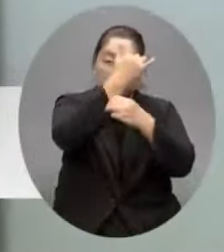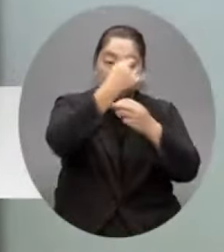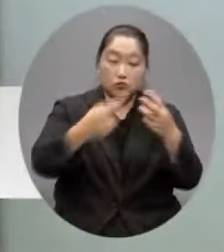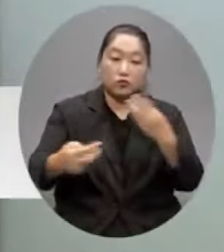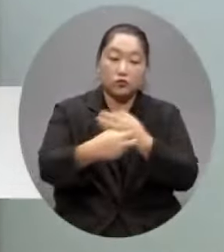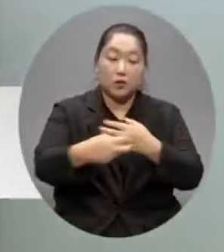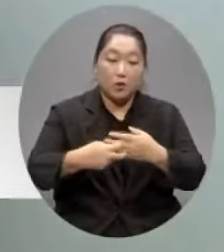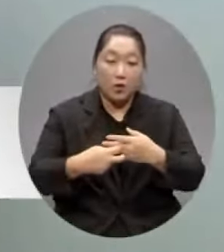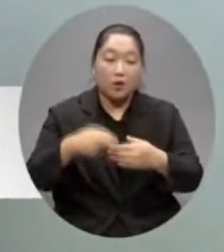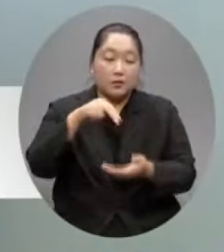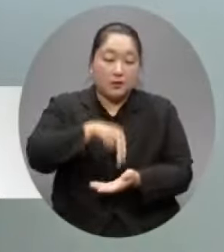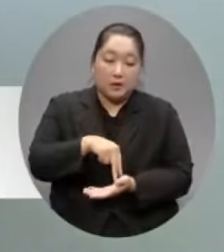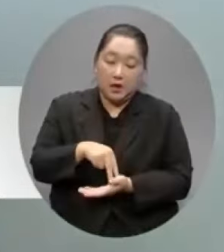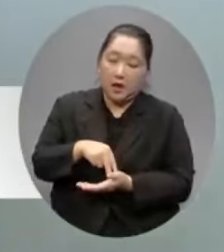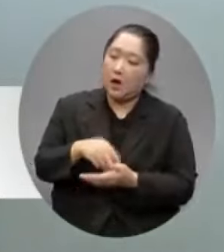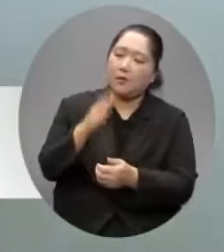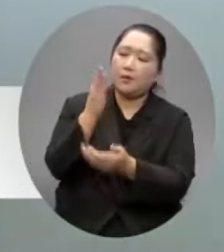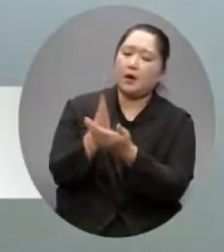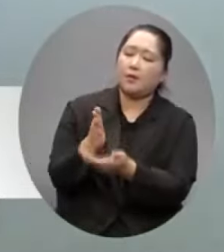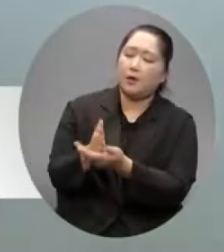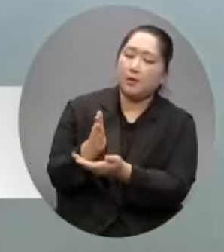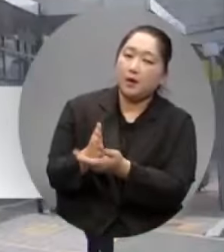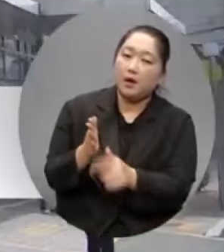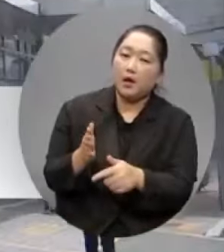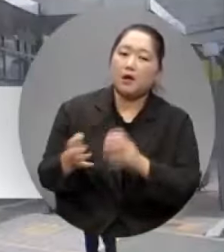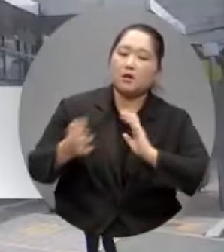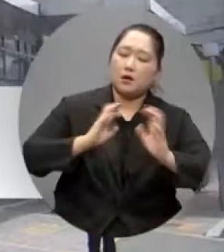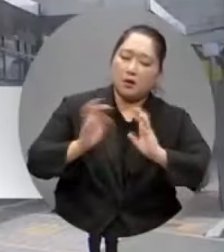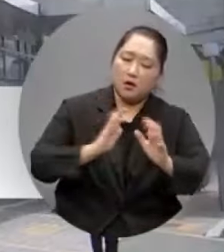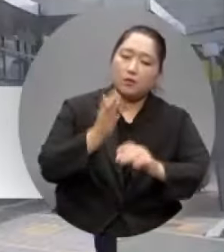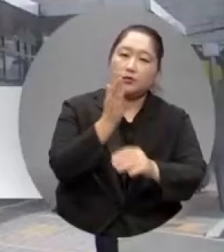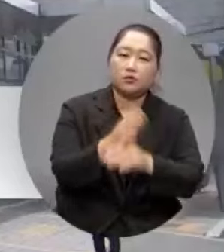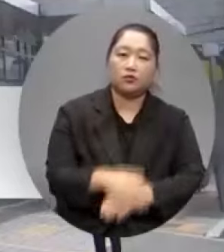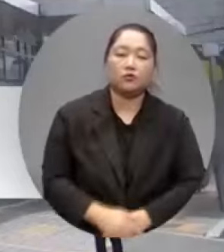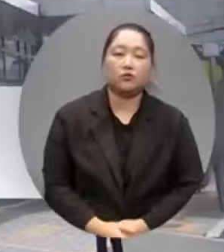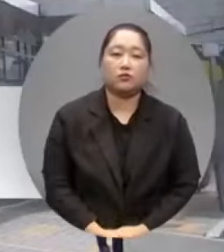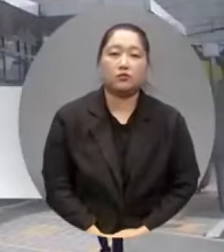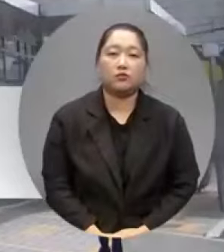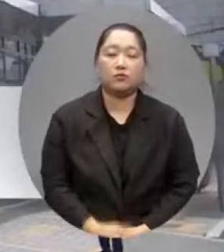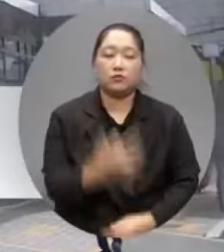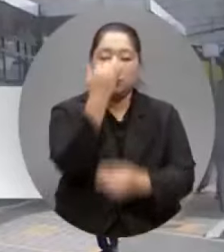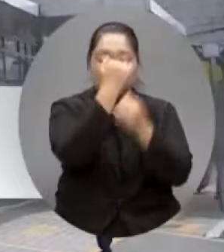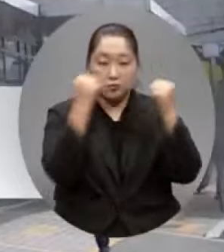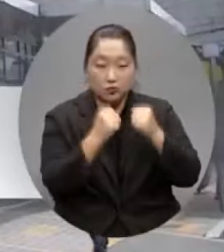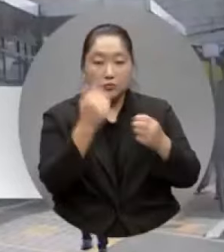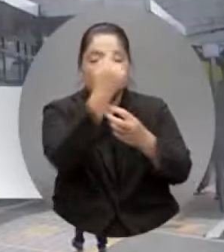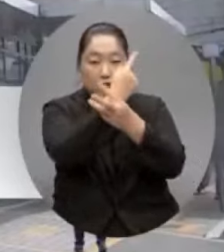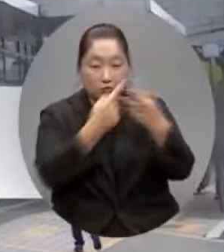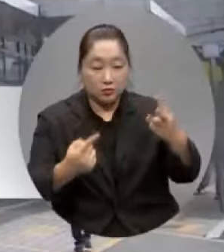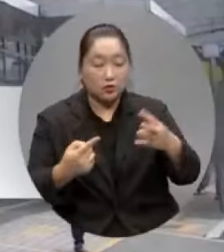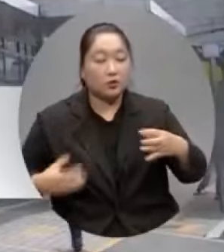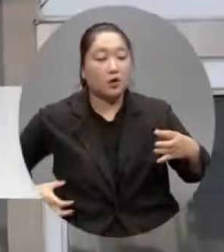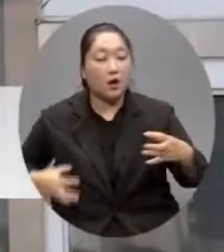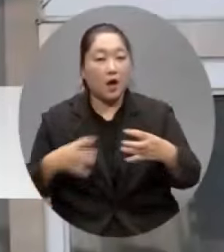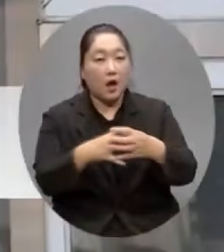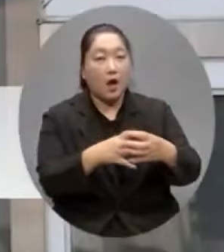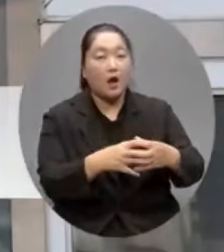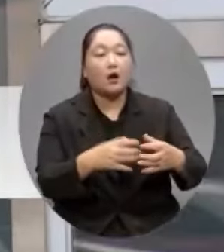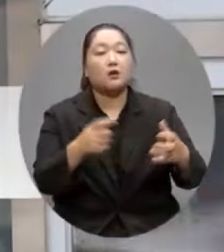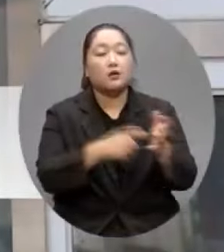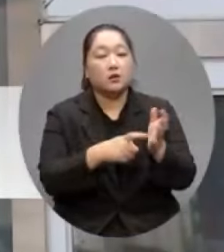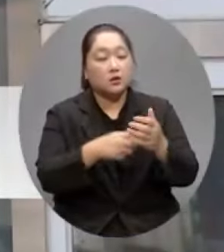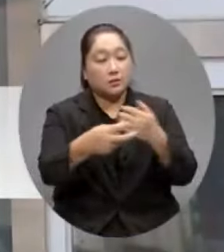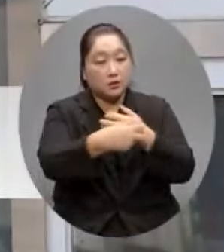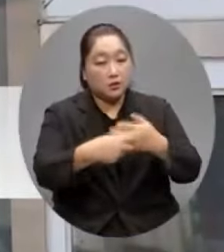응급실 의사들의 사직을 만류하는 한편 협의를 진행하고 있습니다. 충청북도와 충주시 등으로 구성된 응급의료